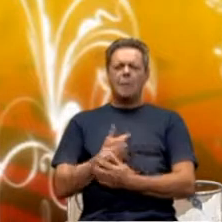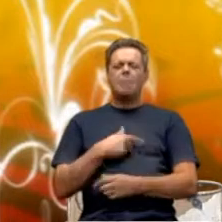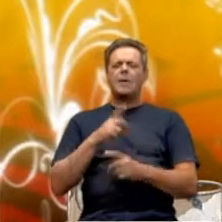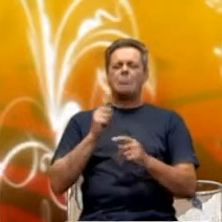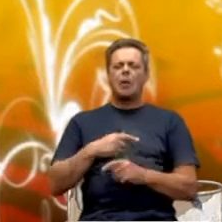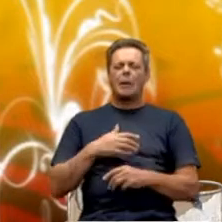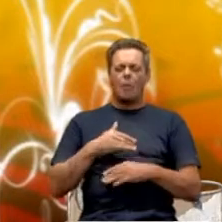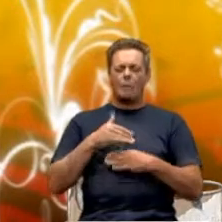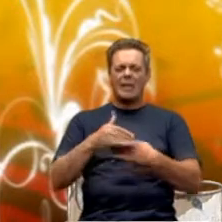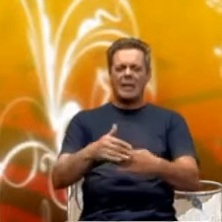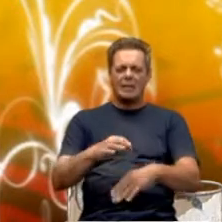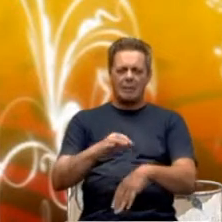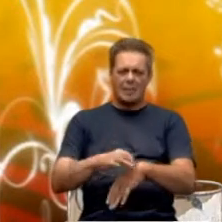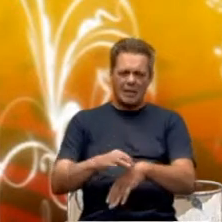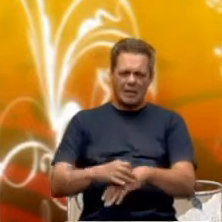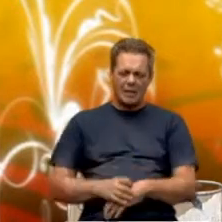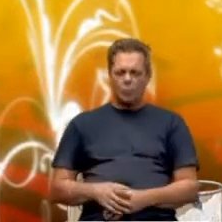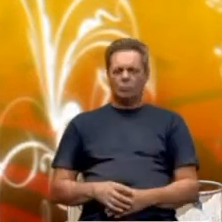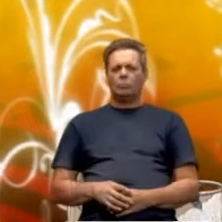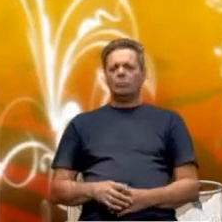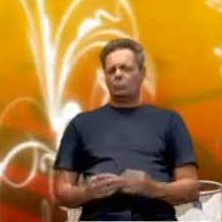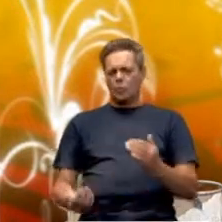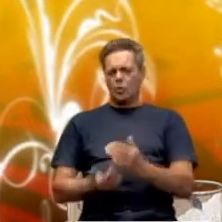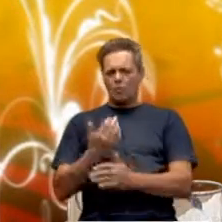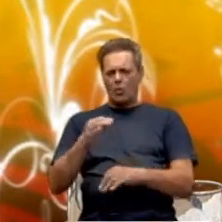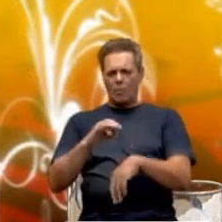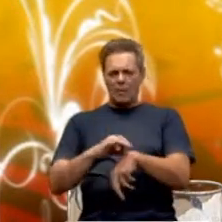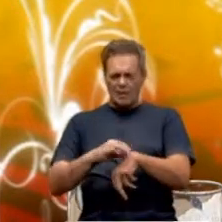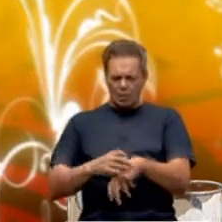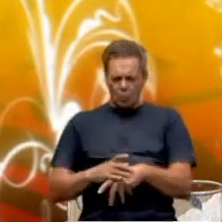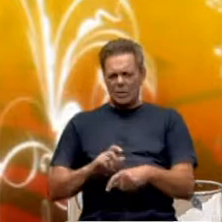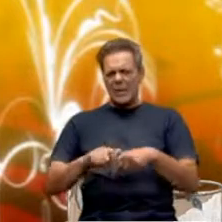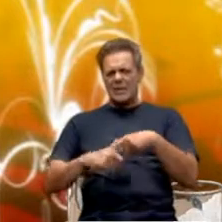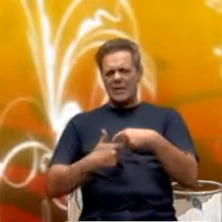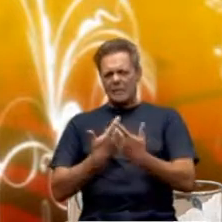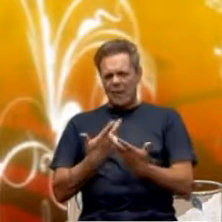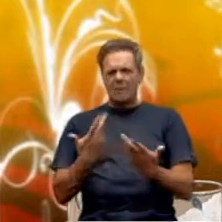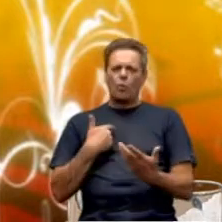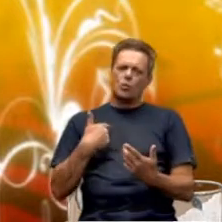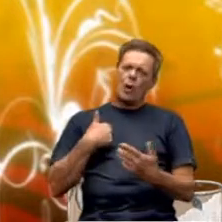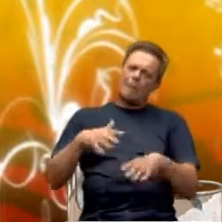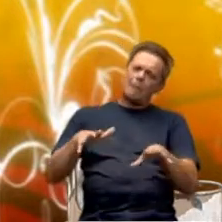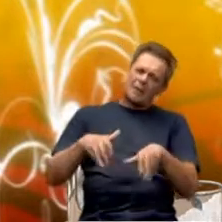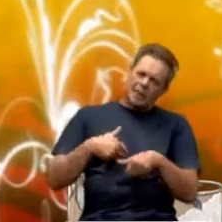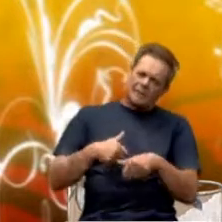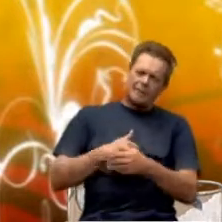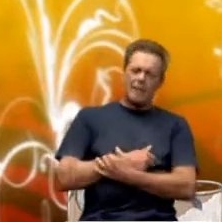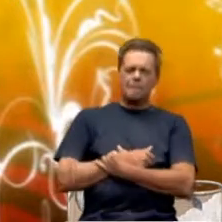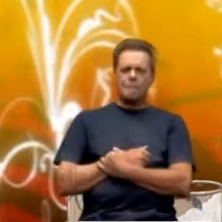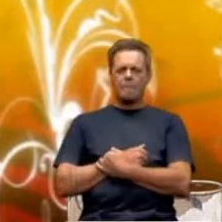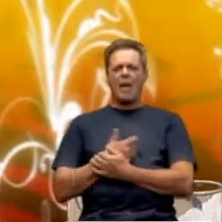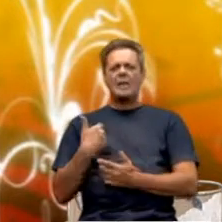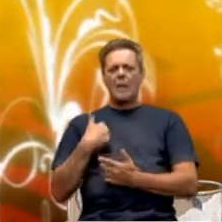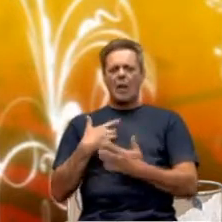slijediti medicinu suvremenu sa nekim stvarima koje su nam prihvatljive, dobre za naš organizam.